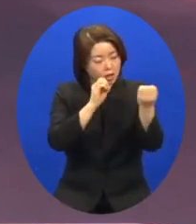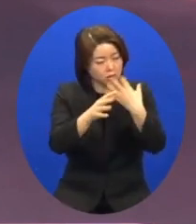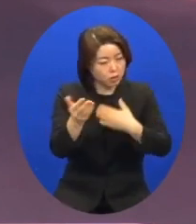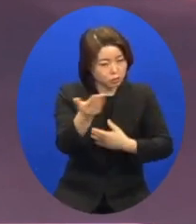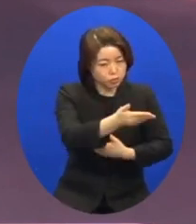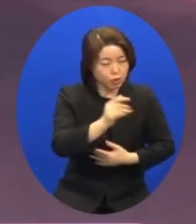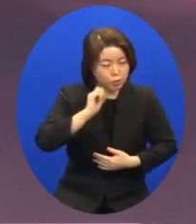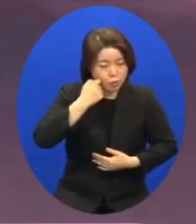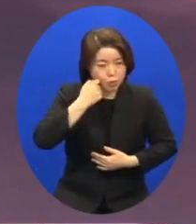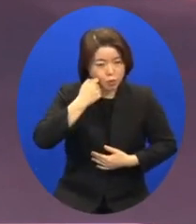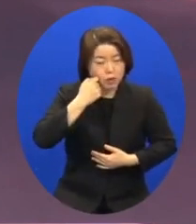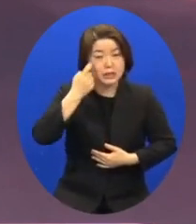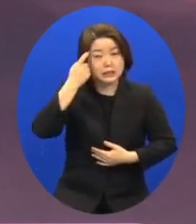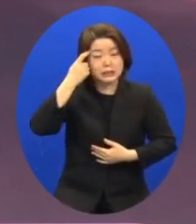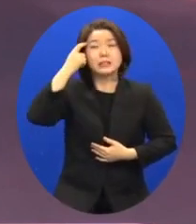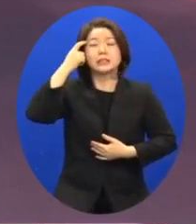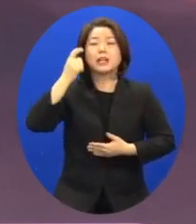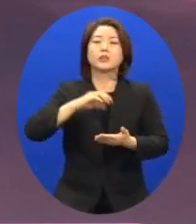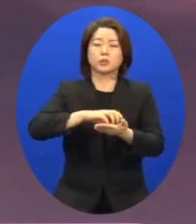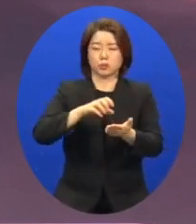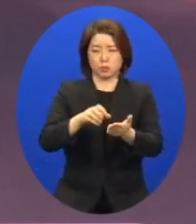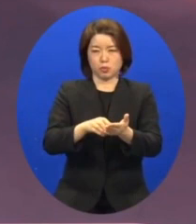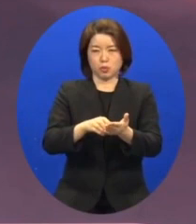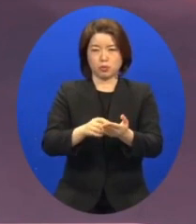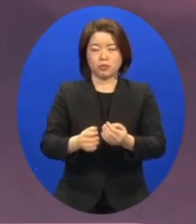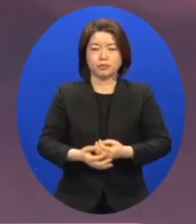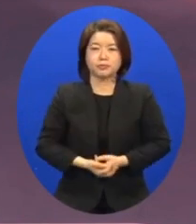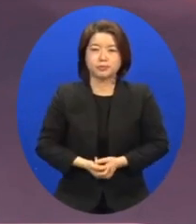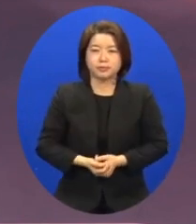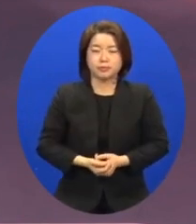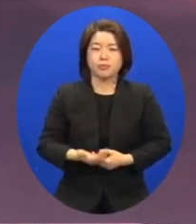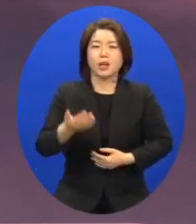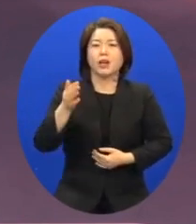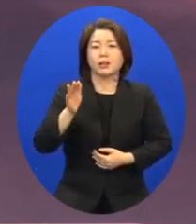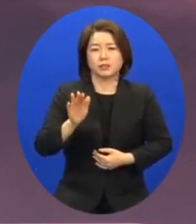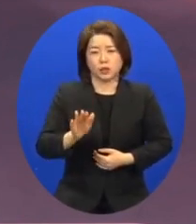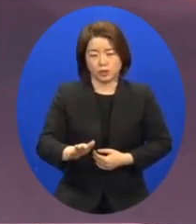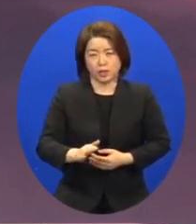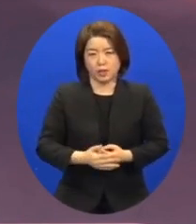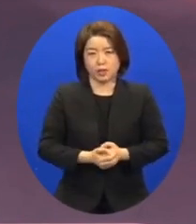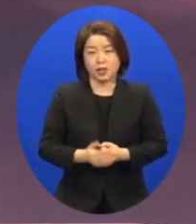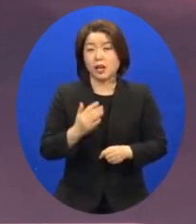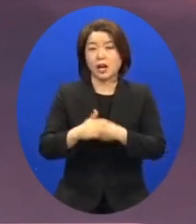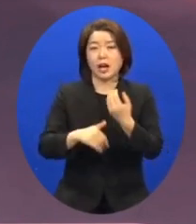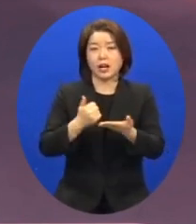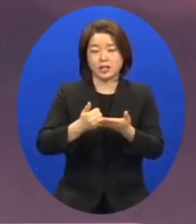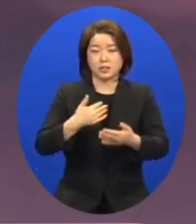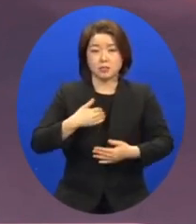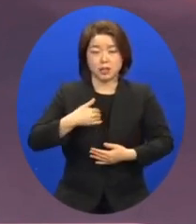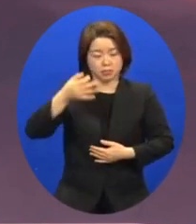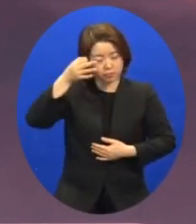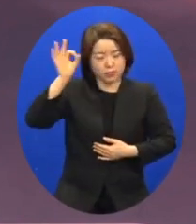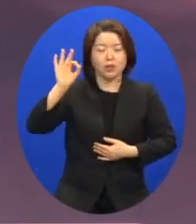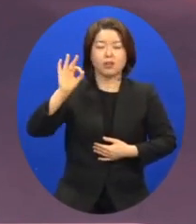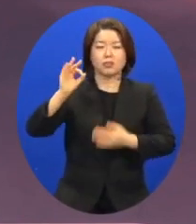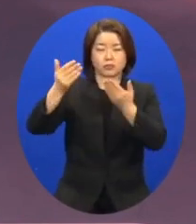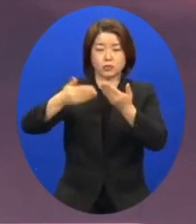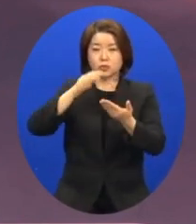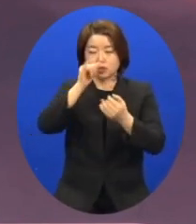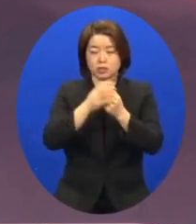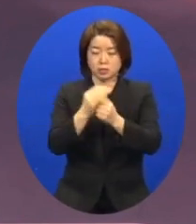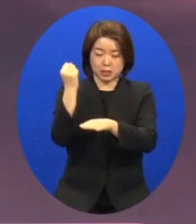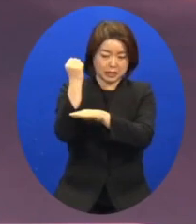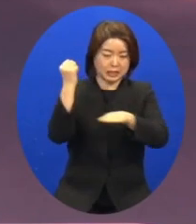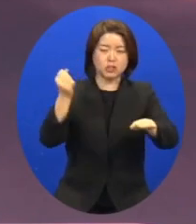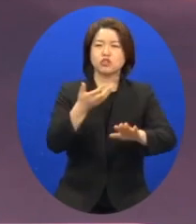그런 생각이 들 정도였어요 그런데 하나님께 웃겨 주셨습니다 기준이